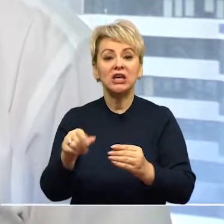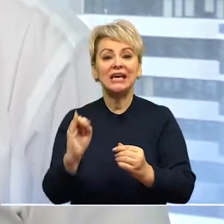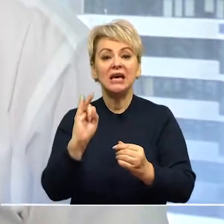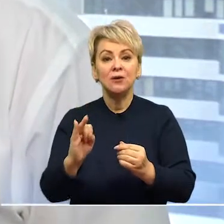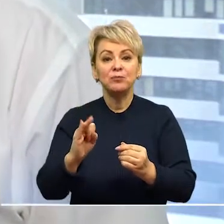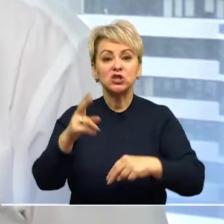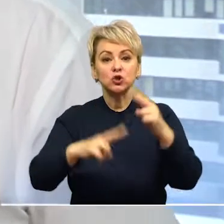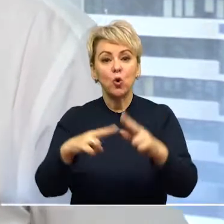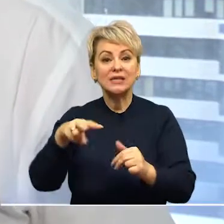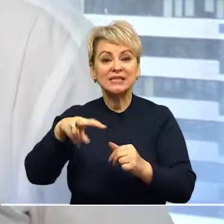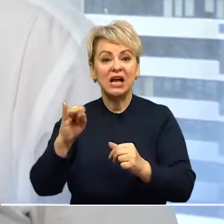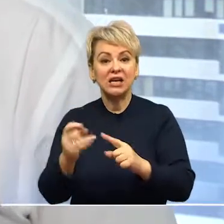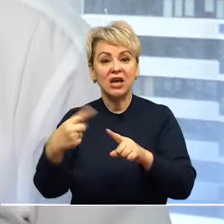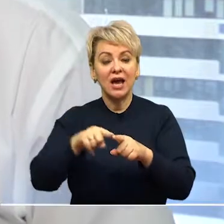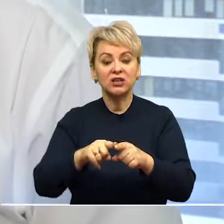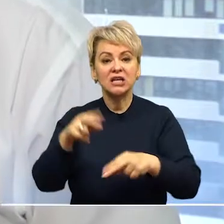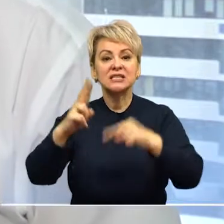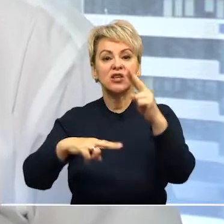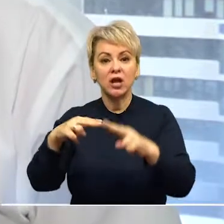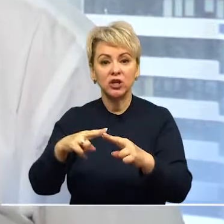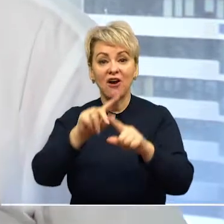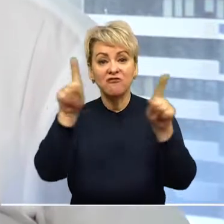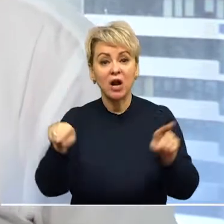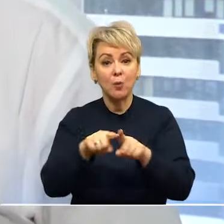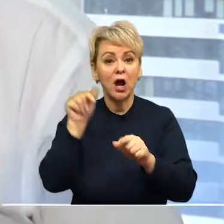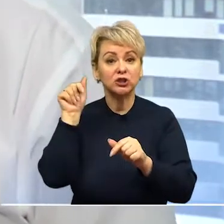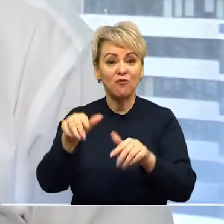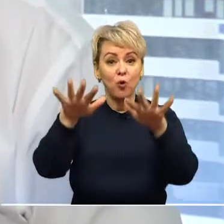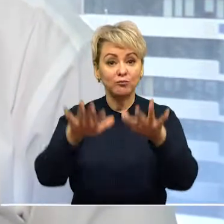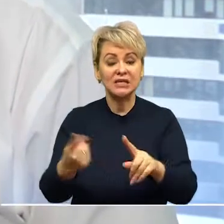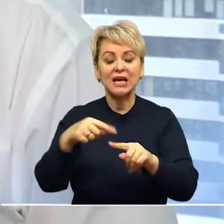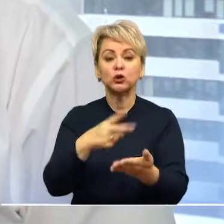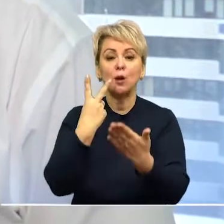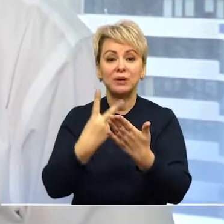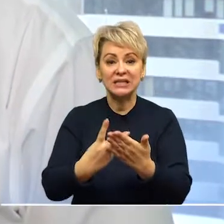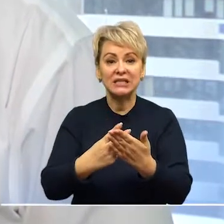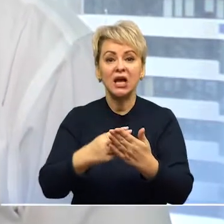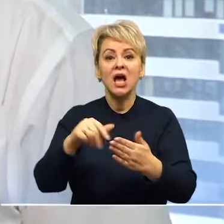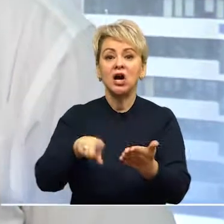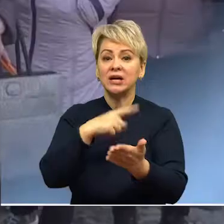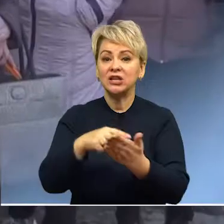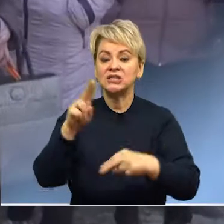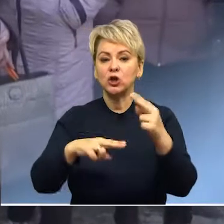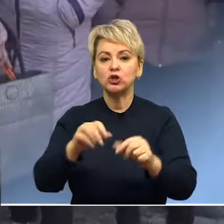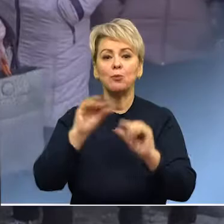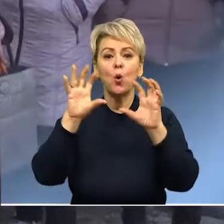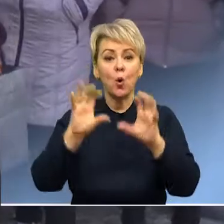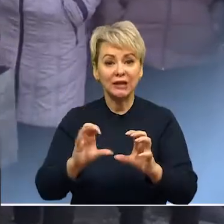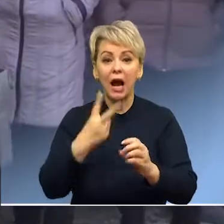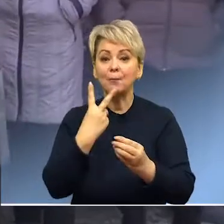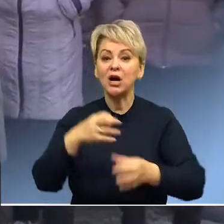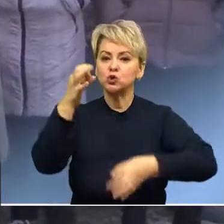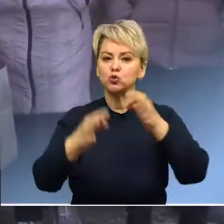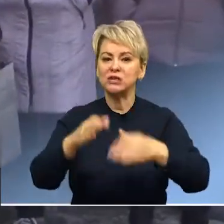говоря, возводится ли на это строение в рамках того зонирования, которое предусмотрено градостроительным кодексом. Как показывает